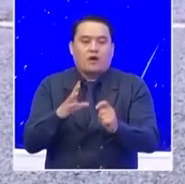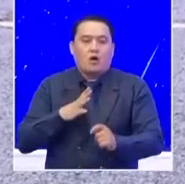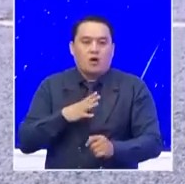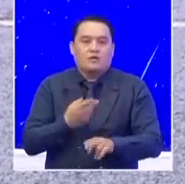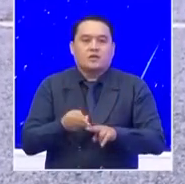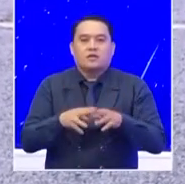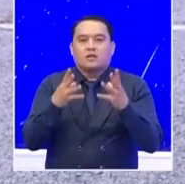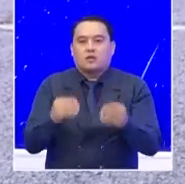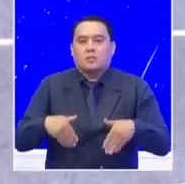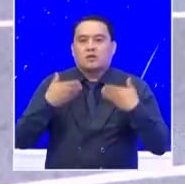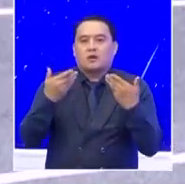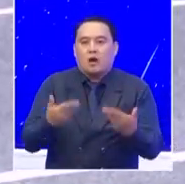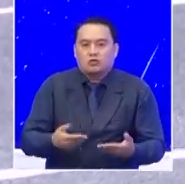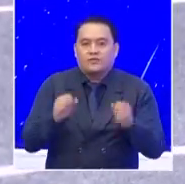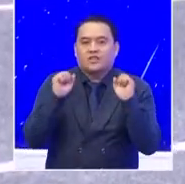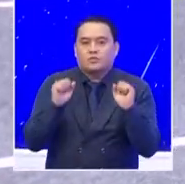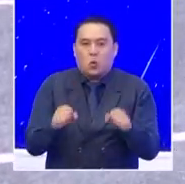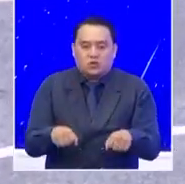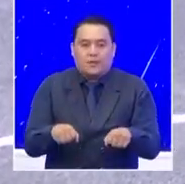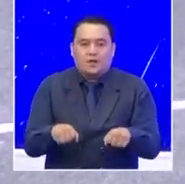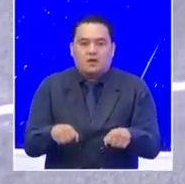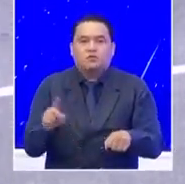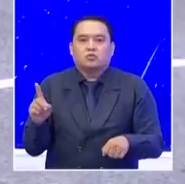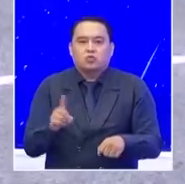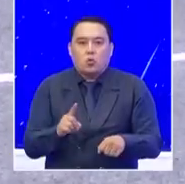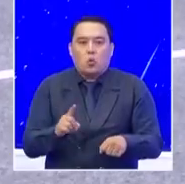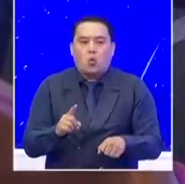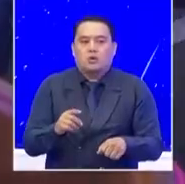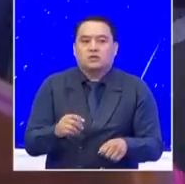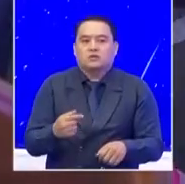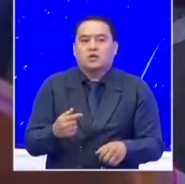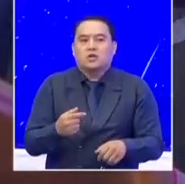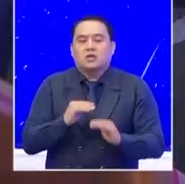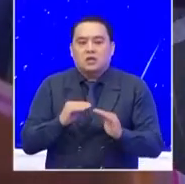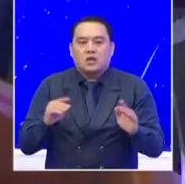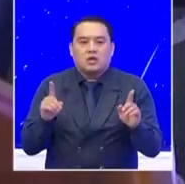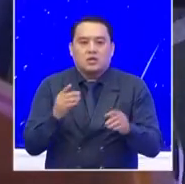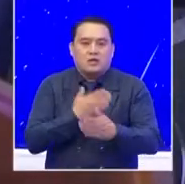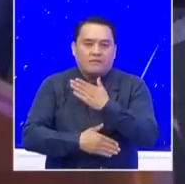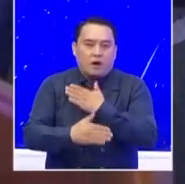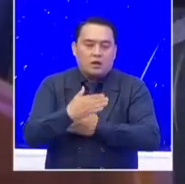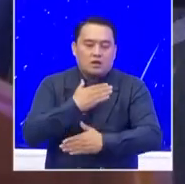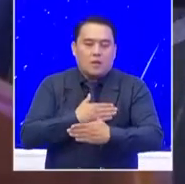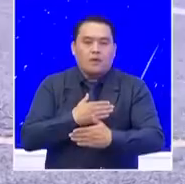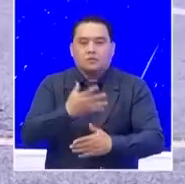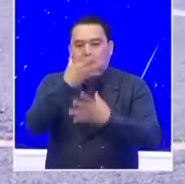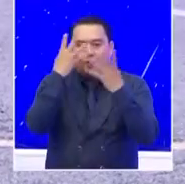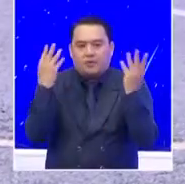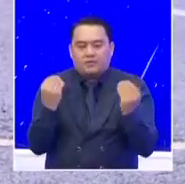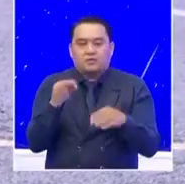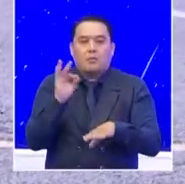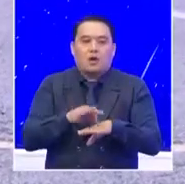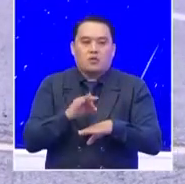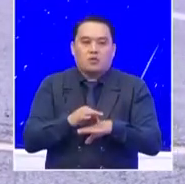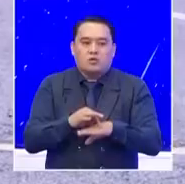именно в этот день им предоставляется такая возможность. Несмотря на долю выпавших им испытаний, детишки с особыми потребностями забывают о своих недугах